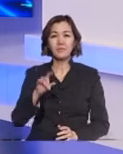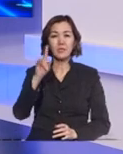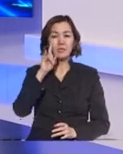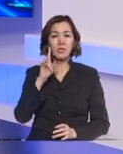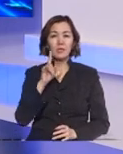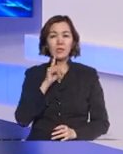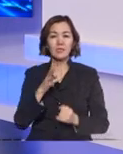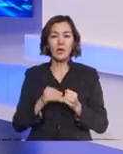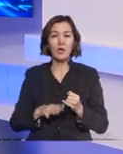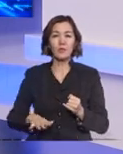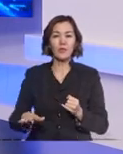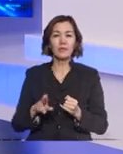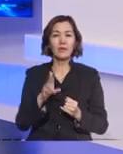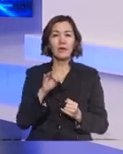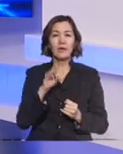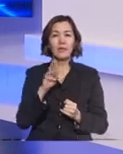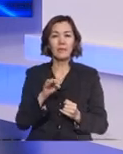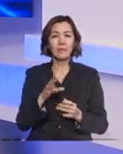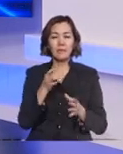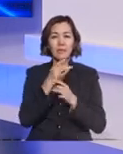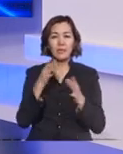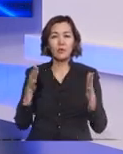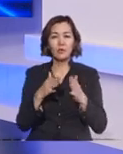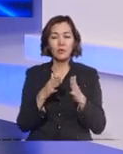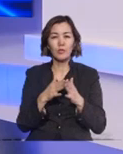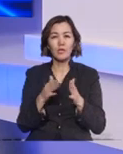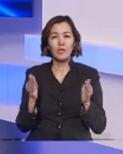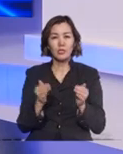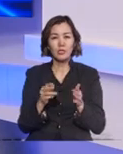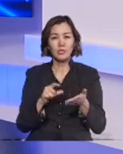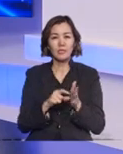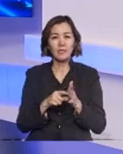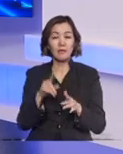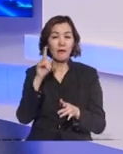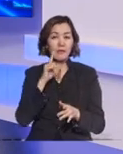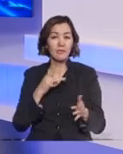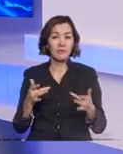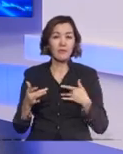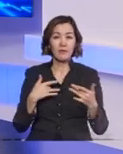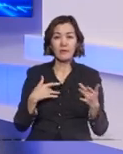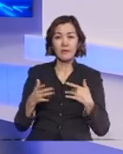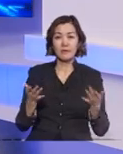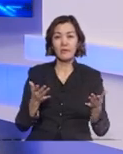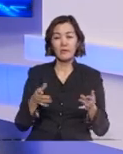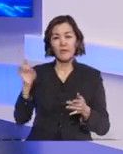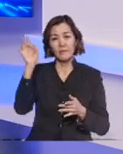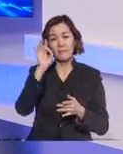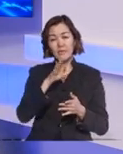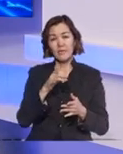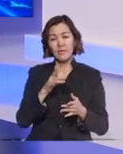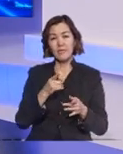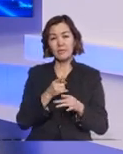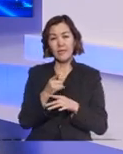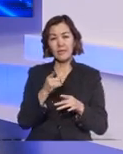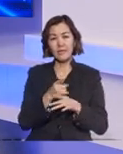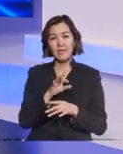Өнермен өрге жүзген өр перзент Еңбек Шығазақ ауданы Қаракемер мәдениет үйінің кіші залында Қазақ театр өнерінің майталманы белгілі сатирик